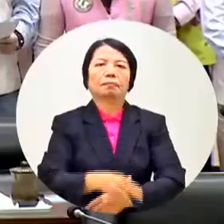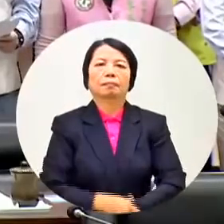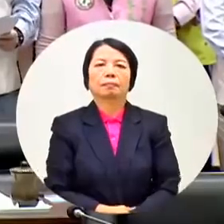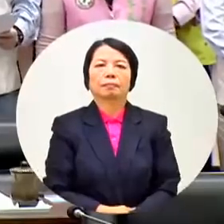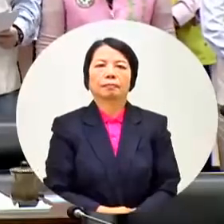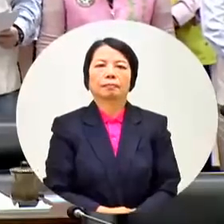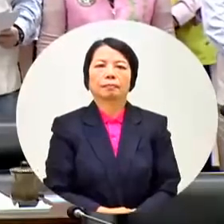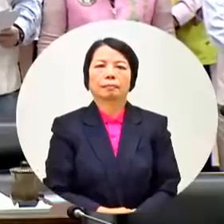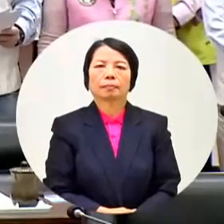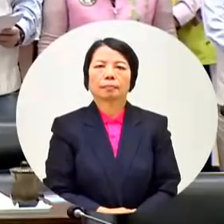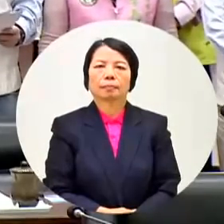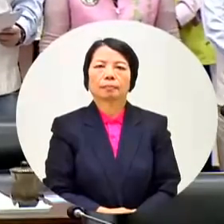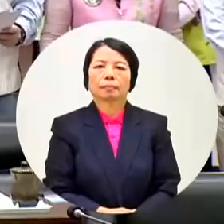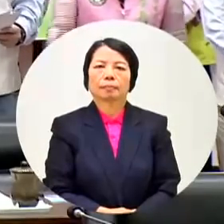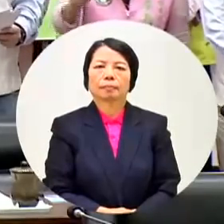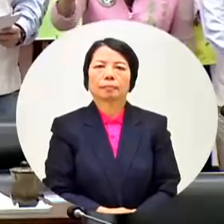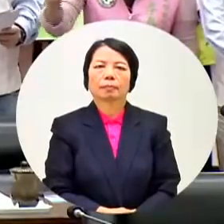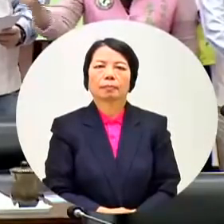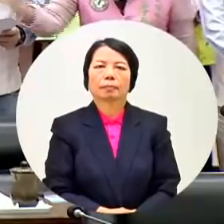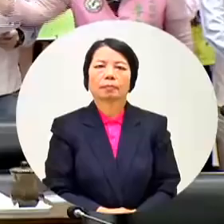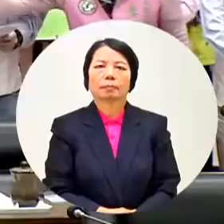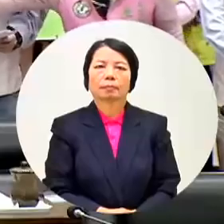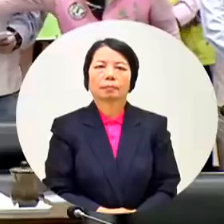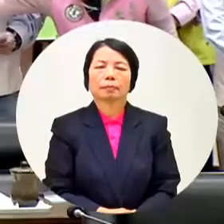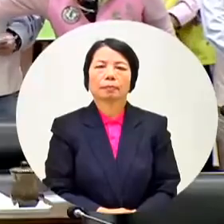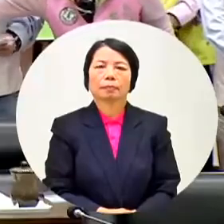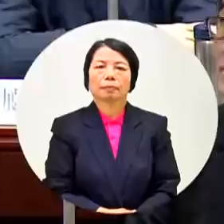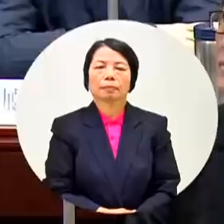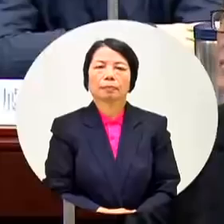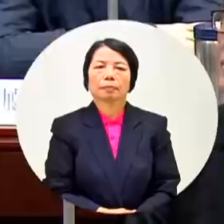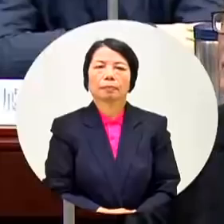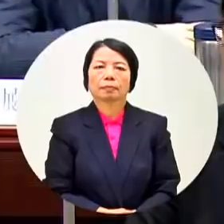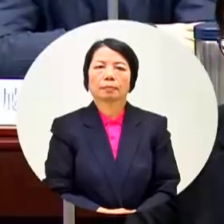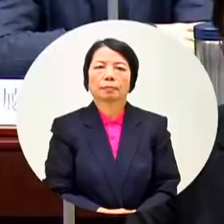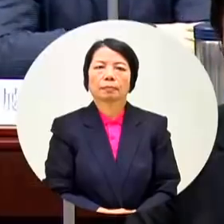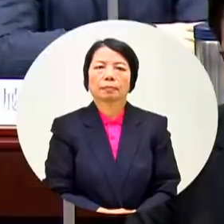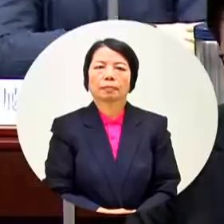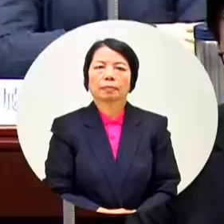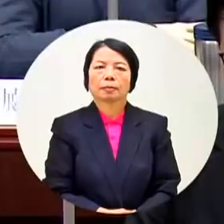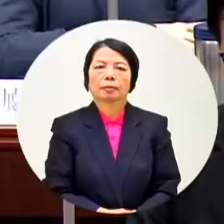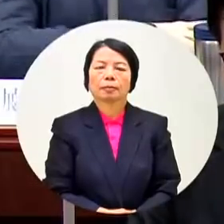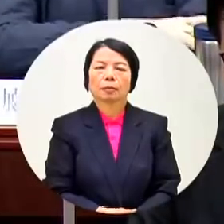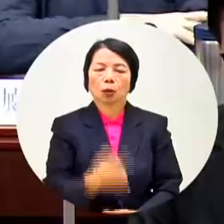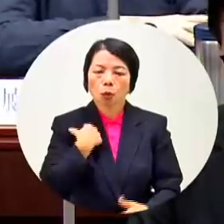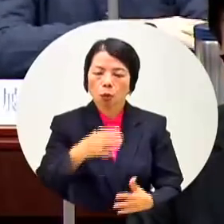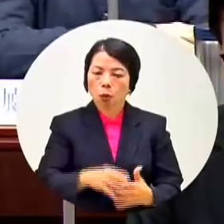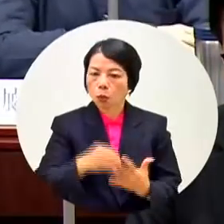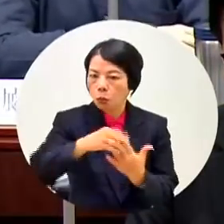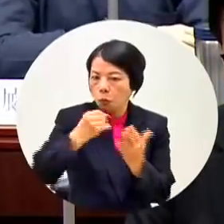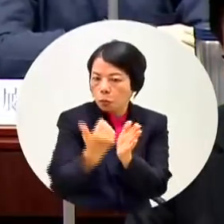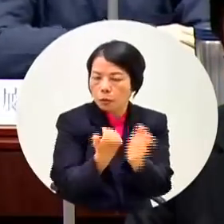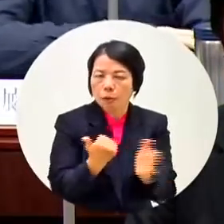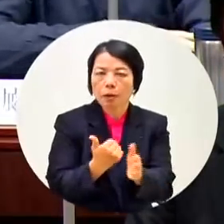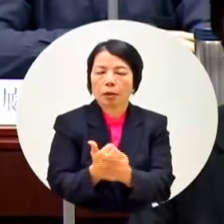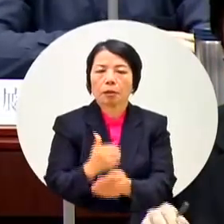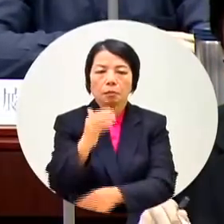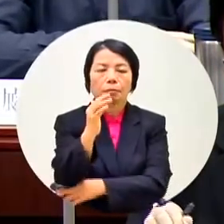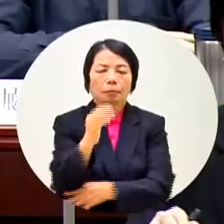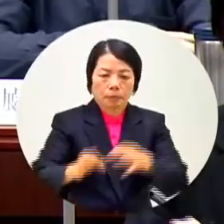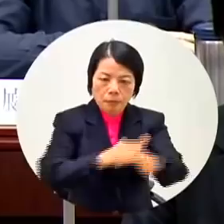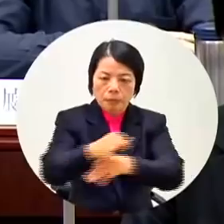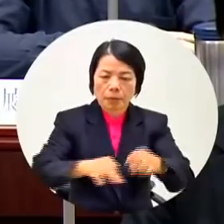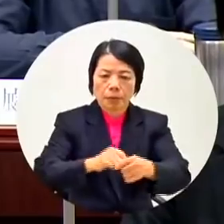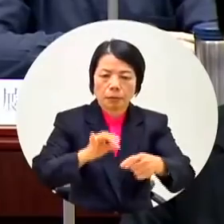谢谢议员，知道。我选举前讲的经济100分，政治0分，我给打个报告，在市政建设